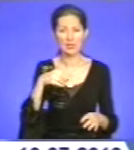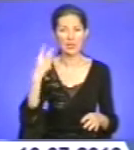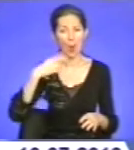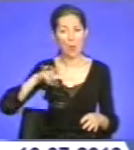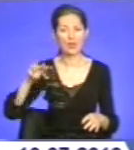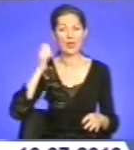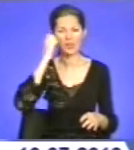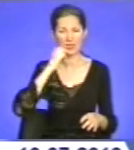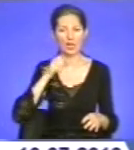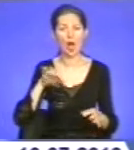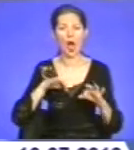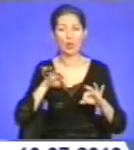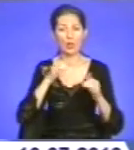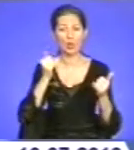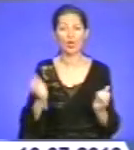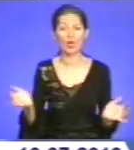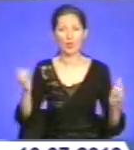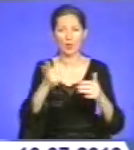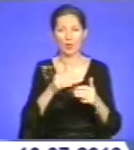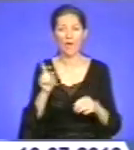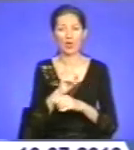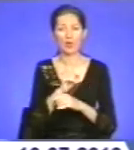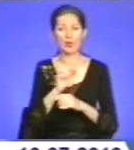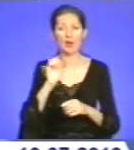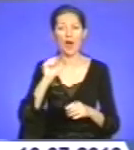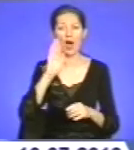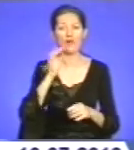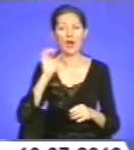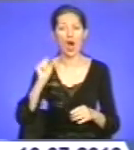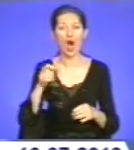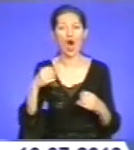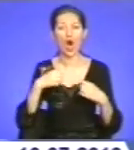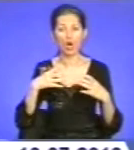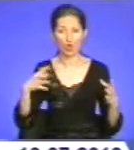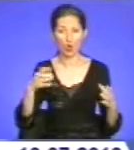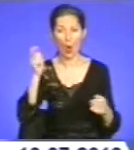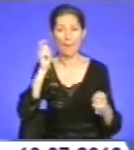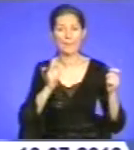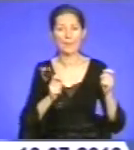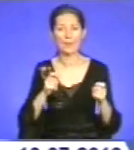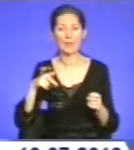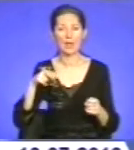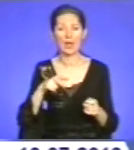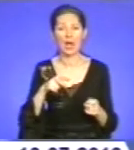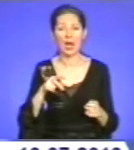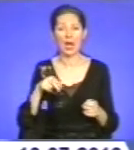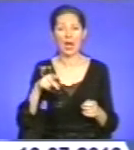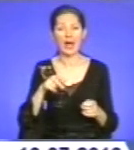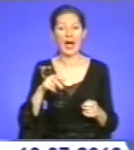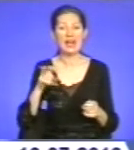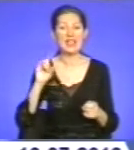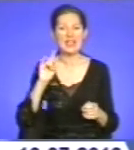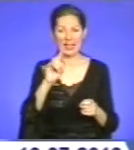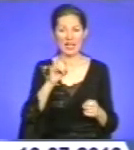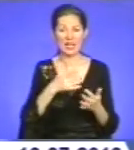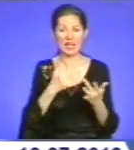ретро-автомобілів, сьогодні зібрало тернопільське авіашоу. Прилетіли літаки різних модифікацій, якими керували великобританські